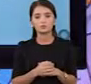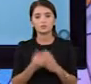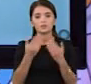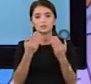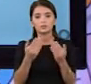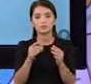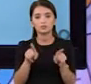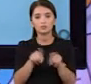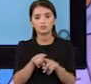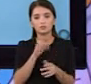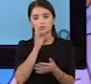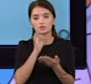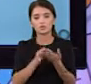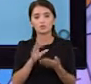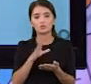Sizda ham shu javob bo'ldimi?